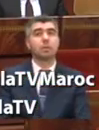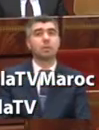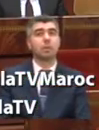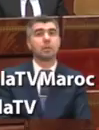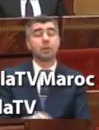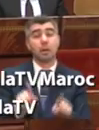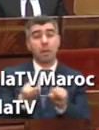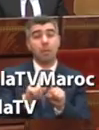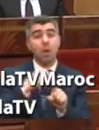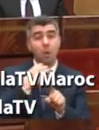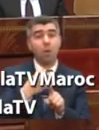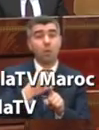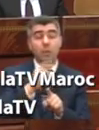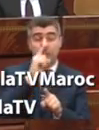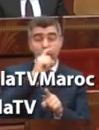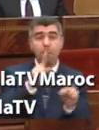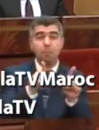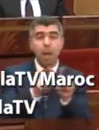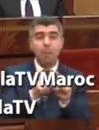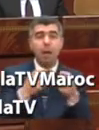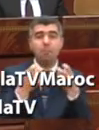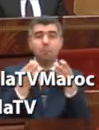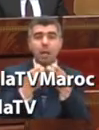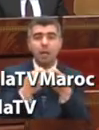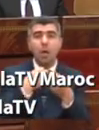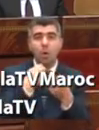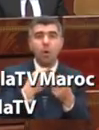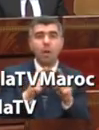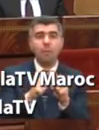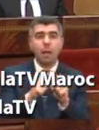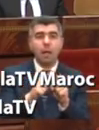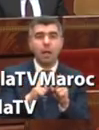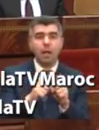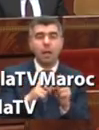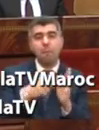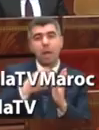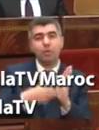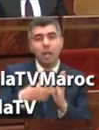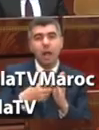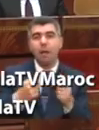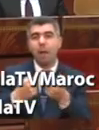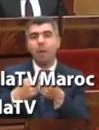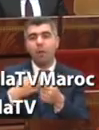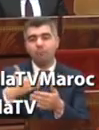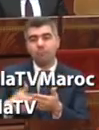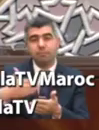في مترو الأنفاق، عليك أن تنزل عدة مرات وتغير خط سير. انتهى الوقت سيدة النائبة،